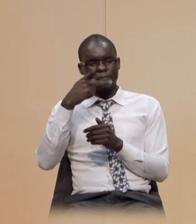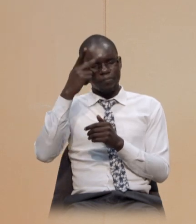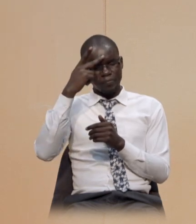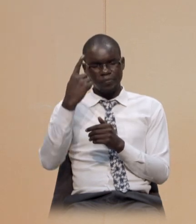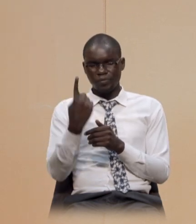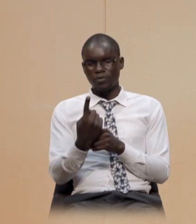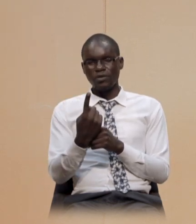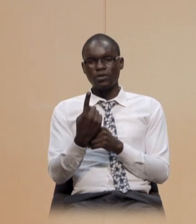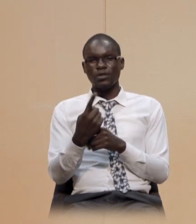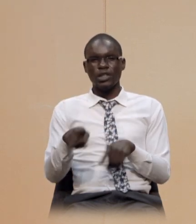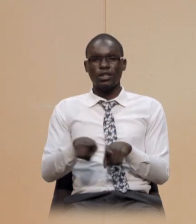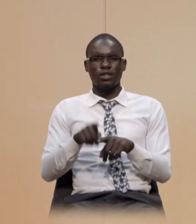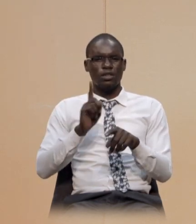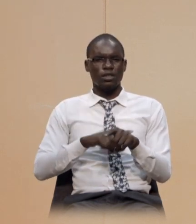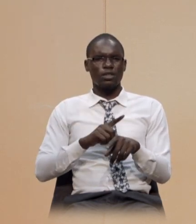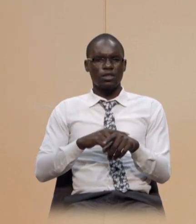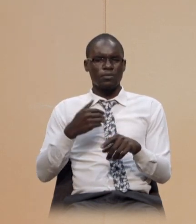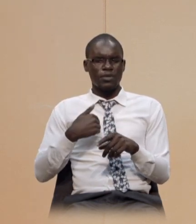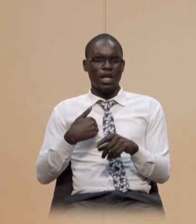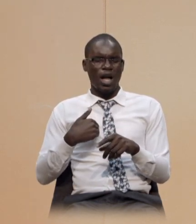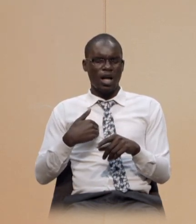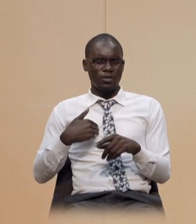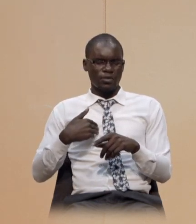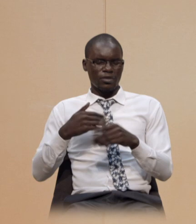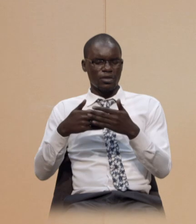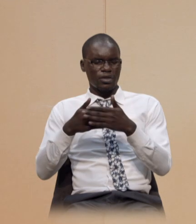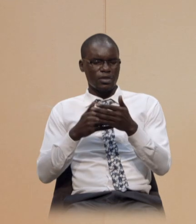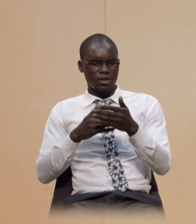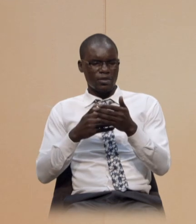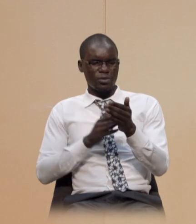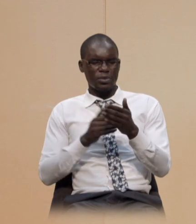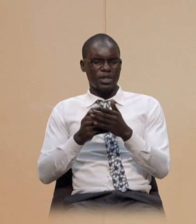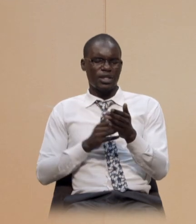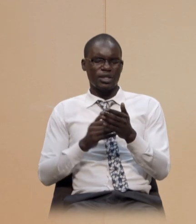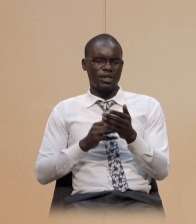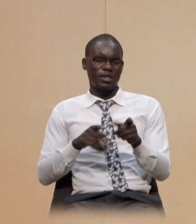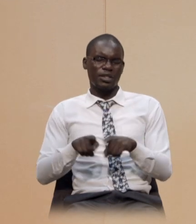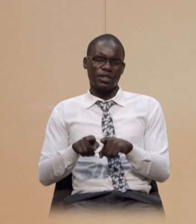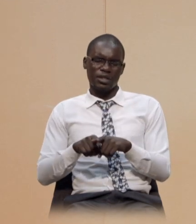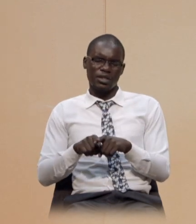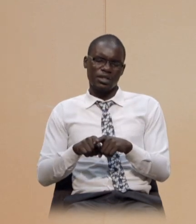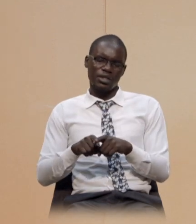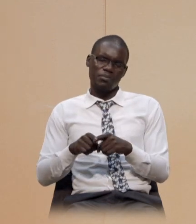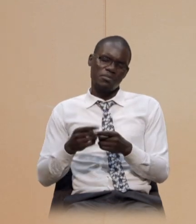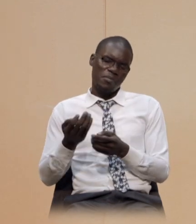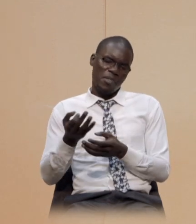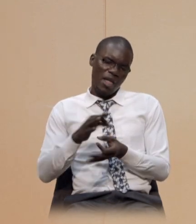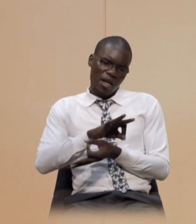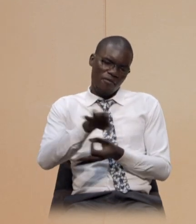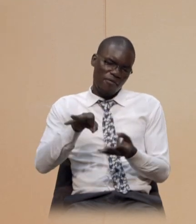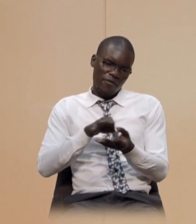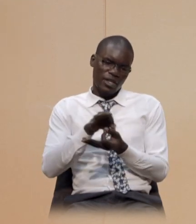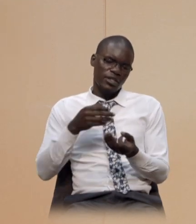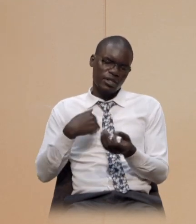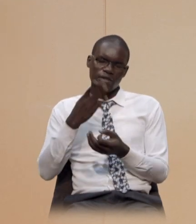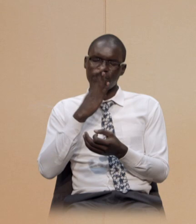mmoja, unapokuwa exhausted physically, emotionally, financially, children may not always seem